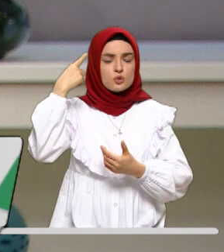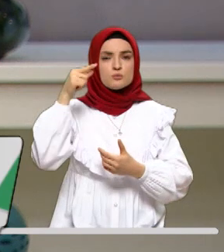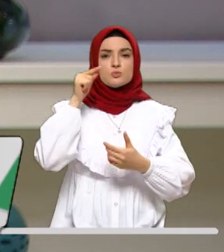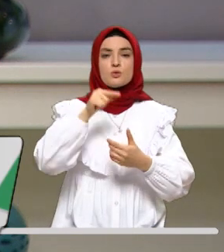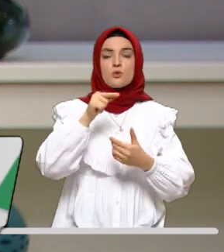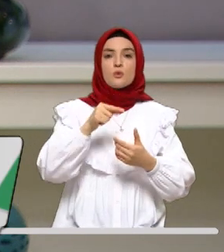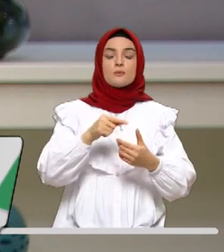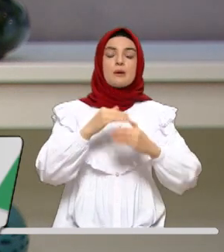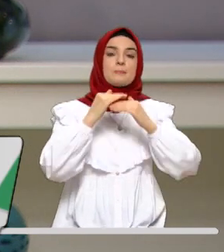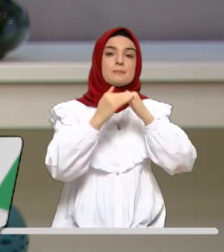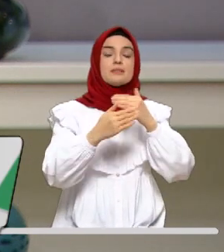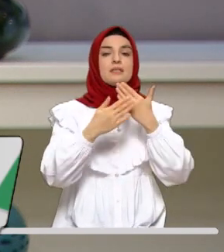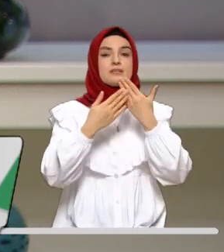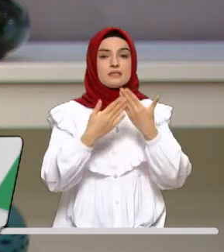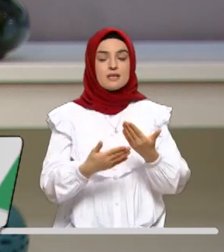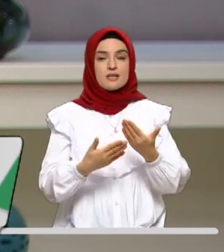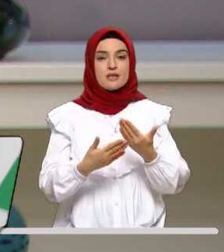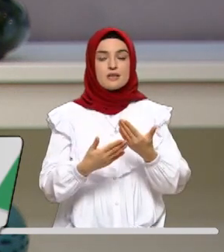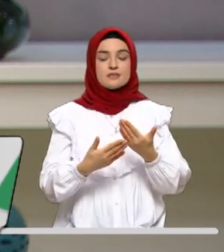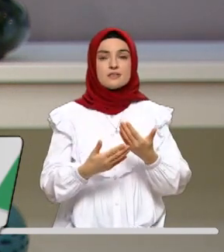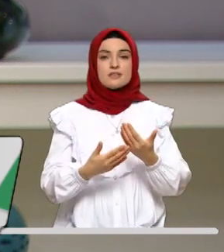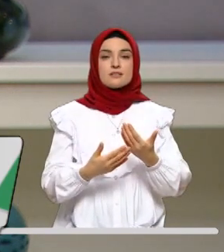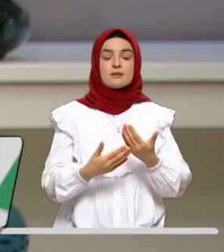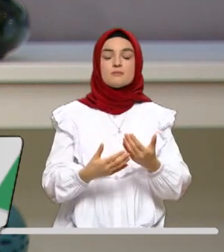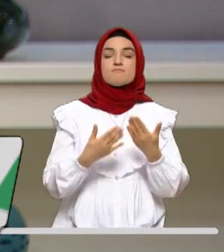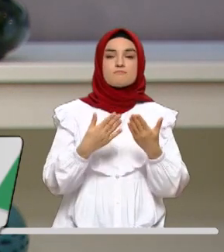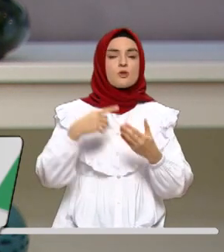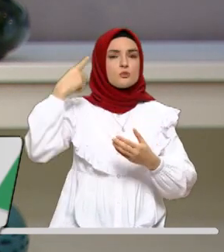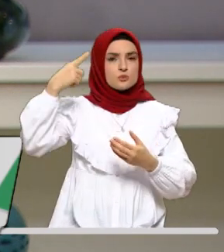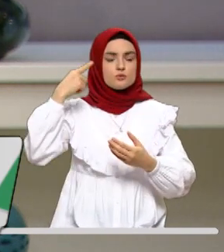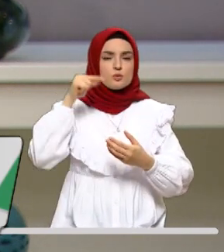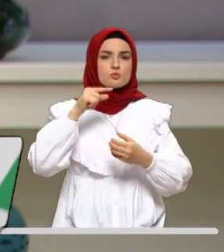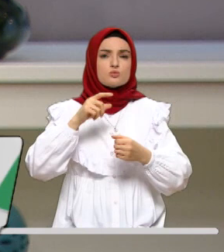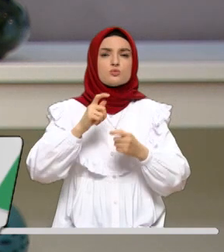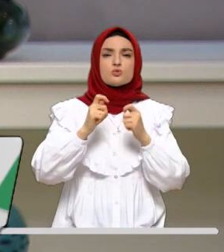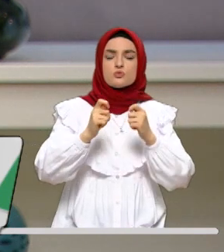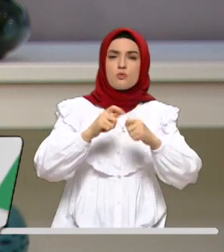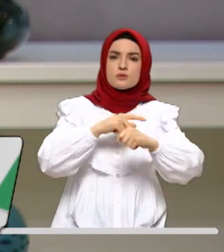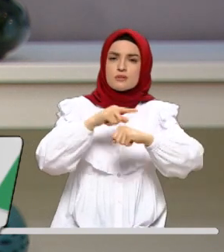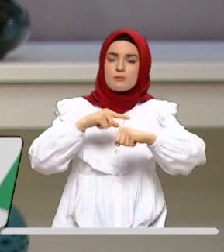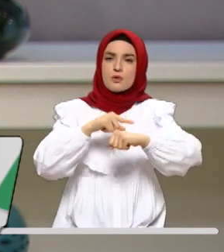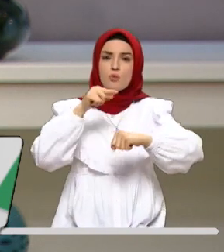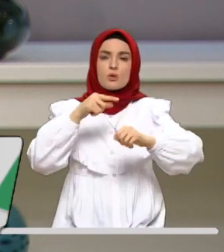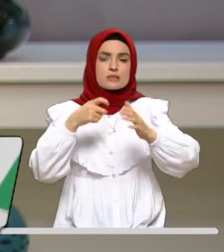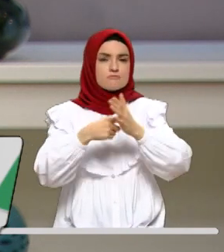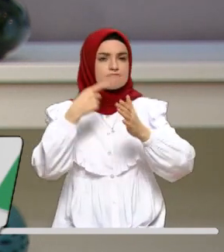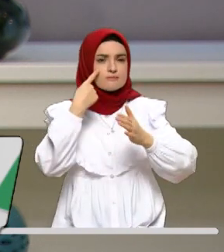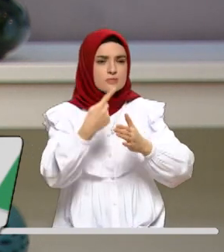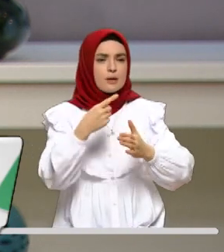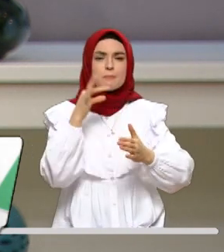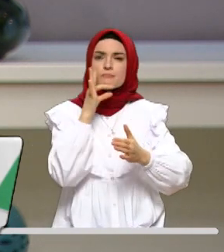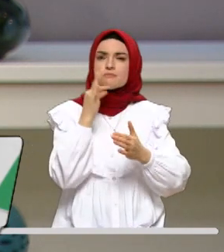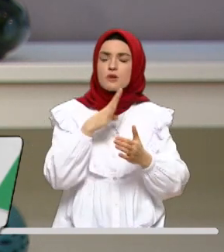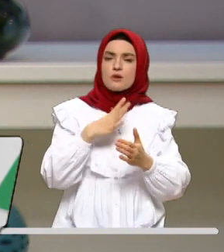yani milleti gerçekten sarsmış, kendine getirmiş özellikle böyle zor zamanlarda. O isimlere baktığımızda aslında hep benzer bir şey görüyoruz.